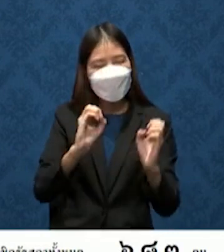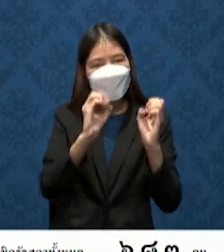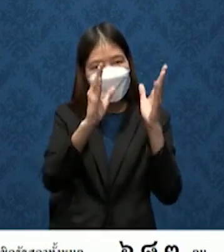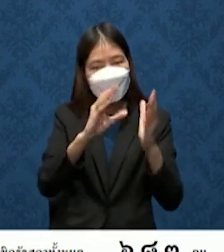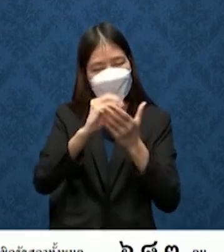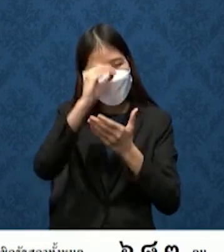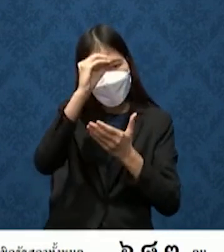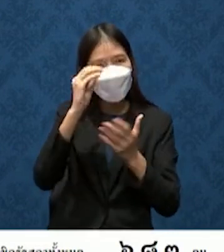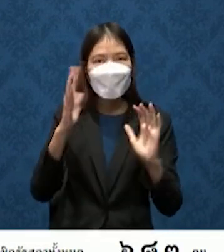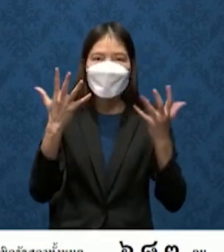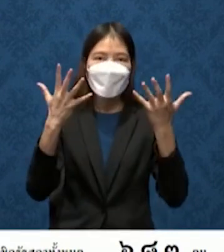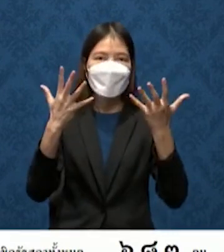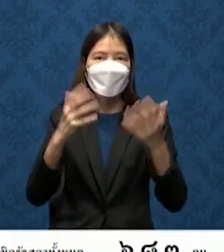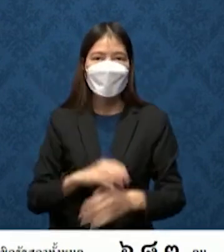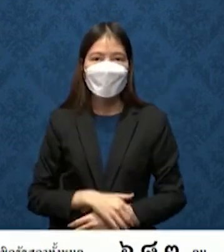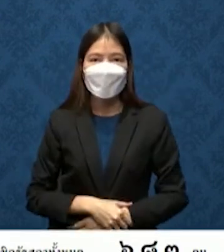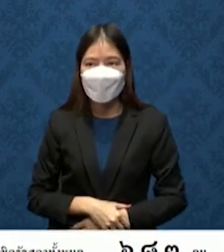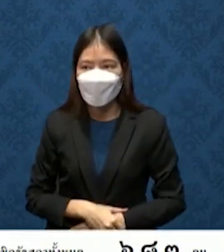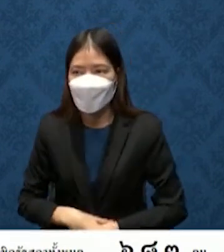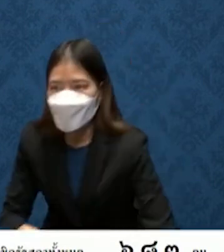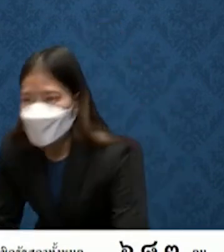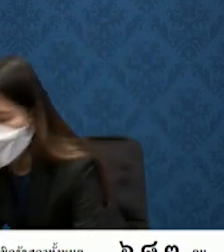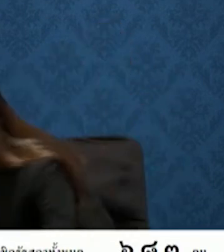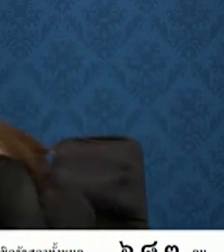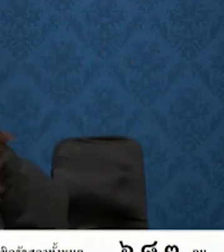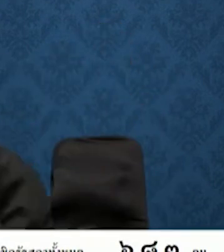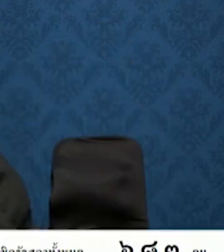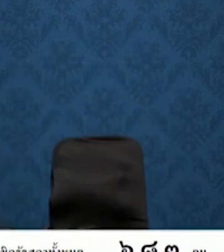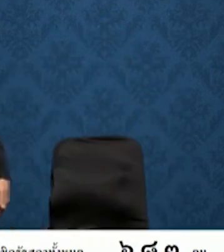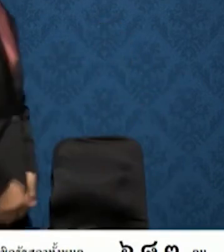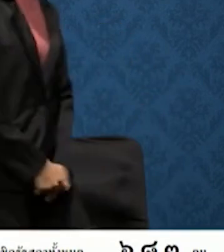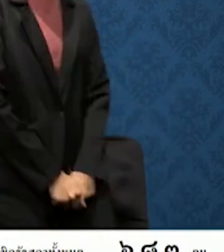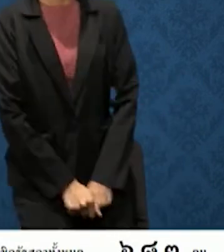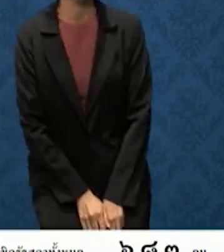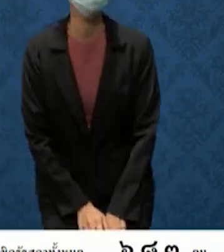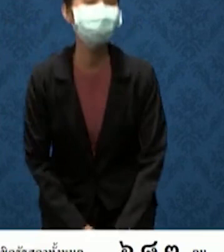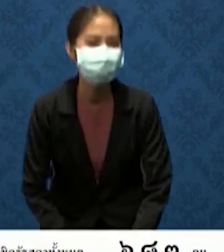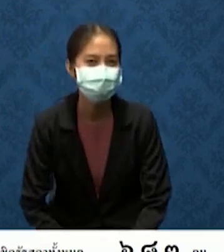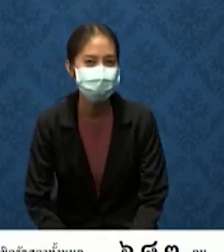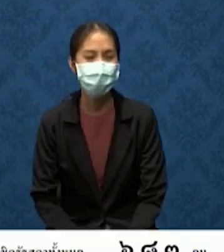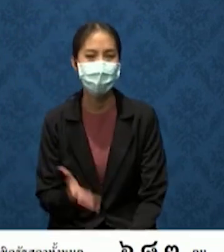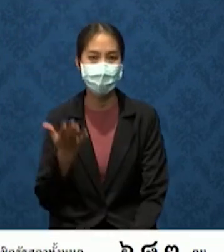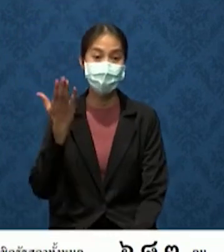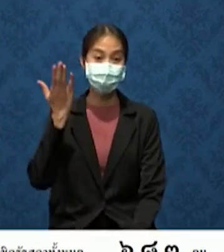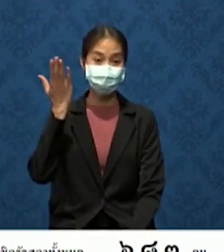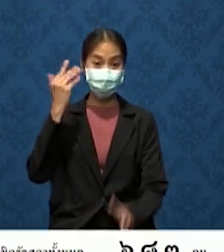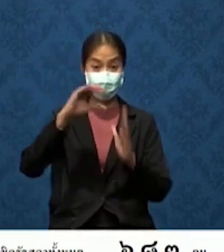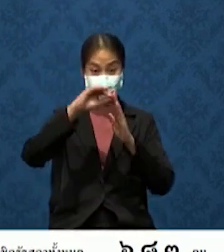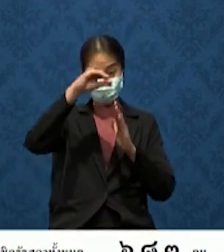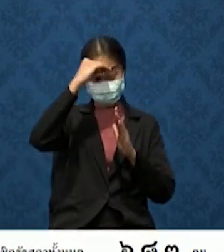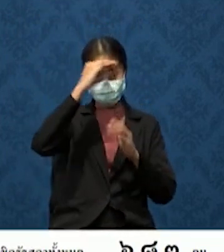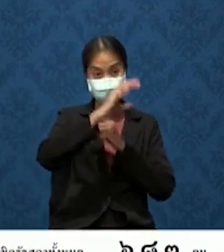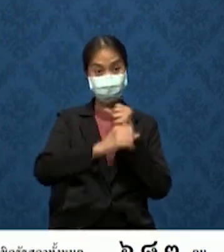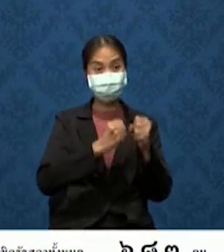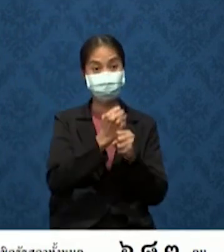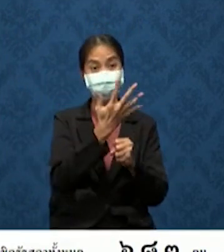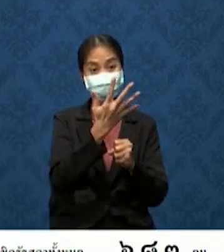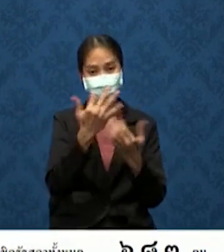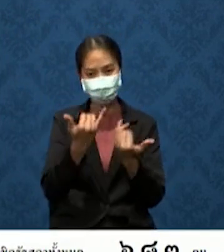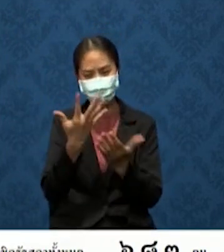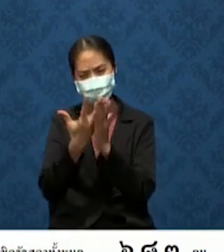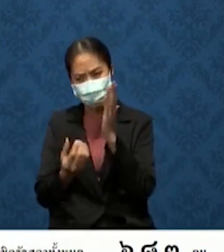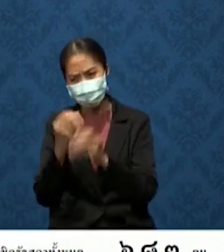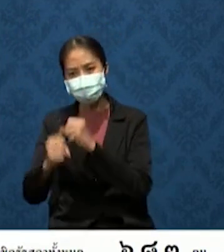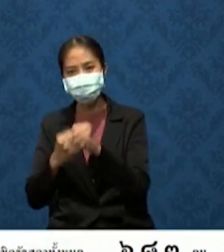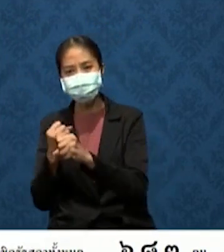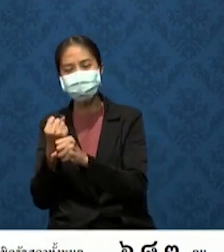ปี ครูตApp Cr พ ป๊ 4ีแล้ต้สอบใอวญาตเดิมสอบ 5 วิชา ต่อมาเหลือ 4